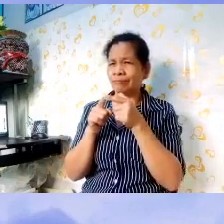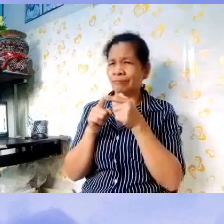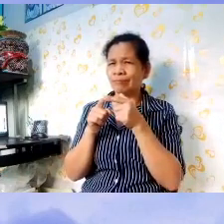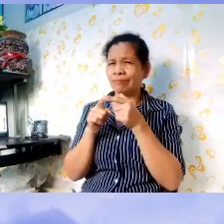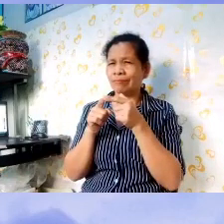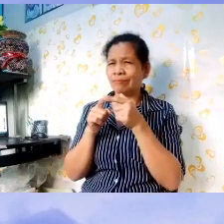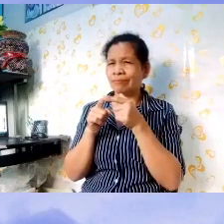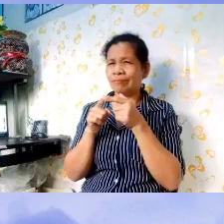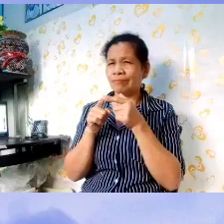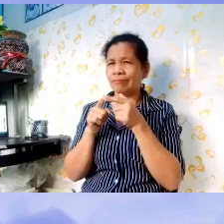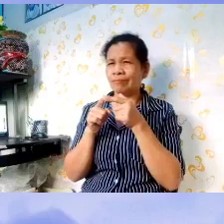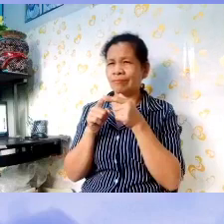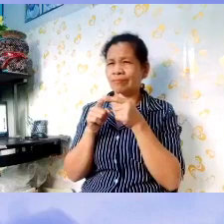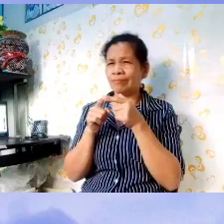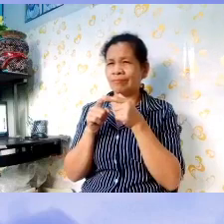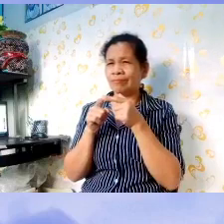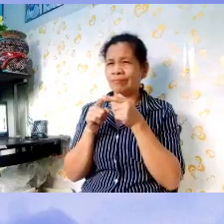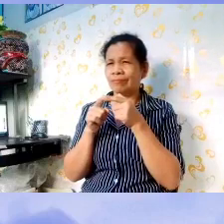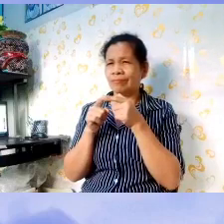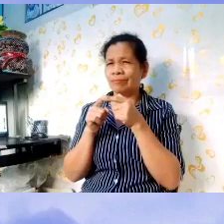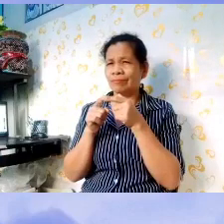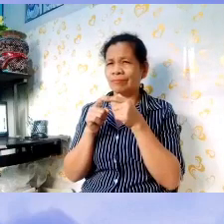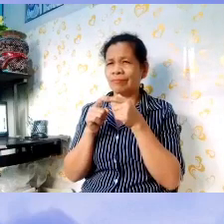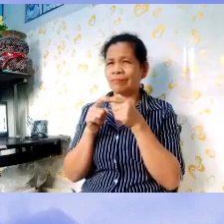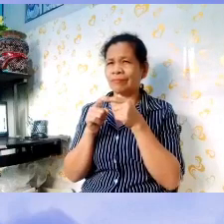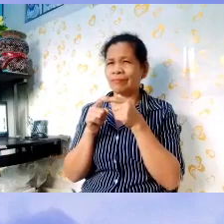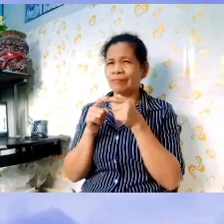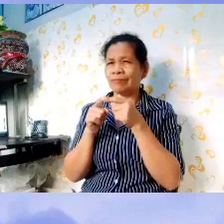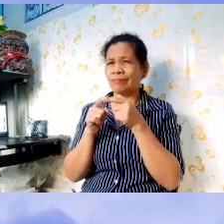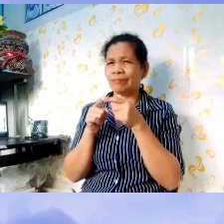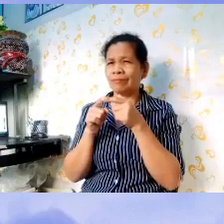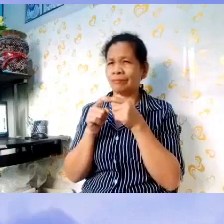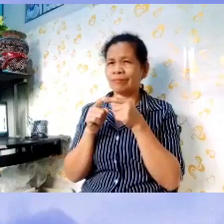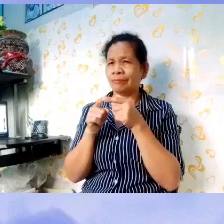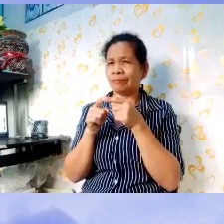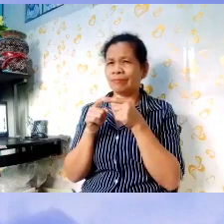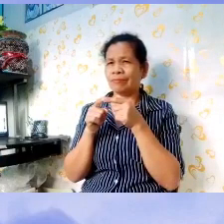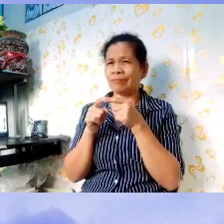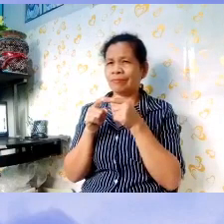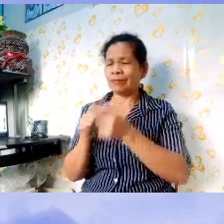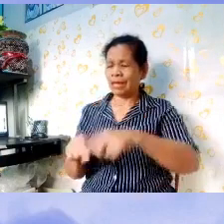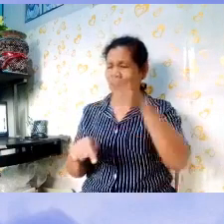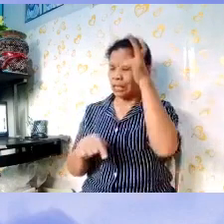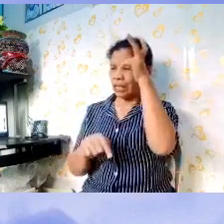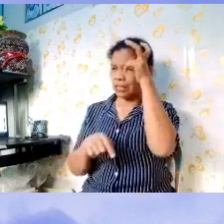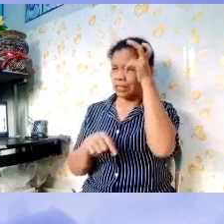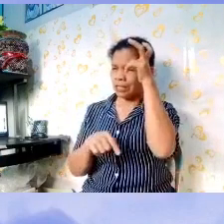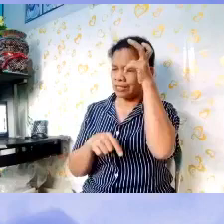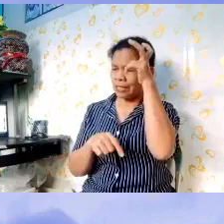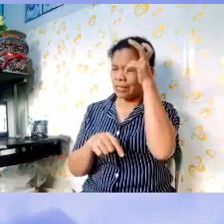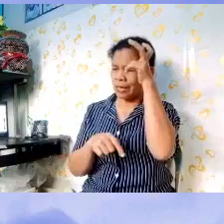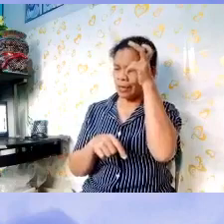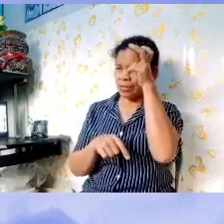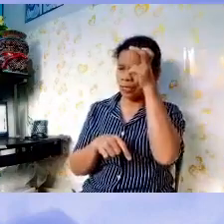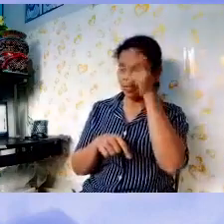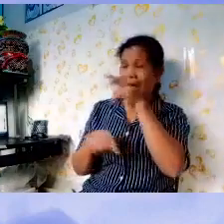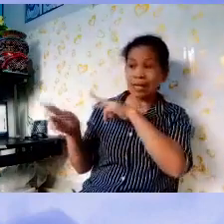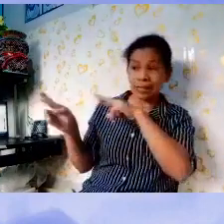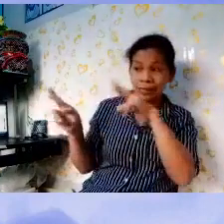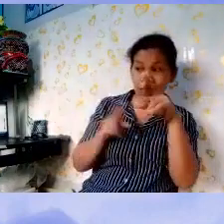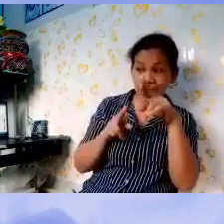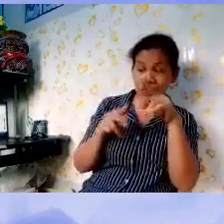atakihin yung mga taong talagang nagpasakop sa Panginoon. Kaya marami pong